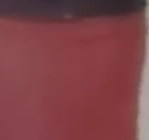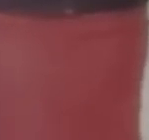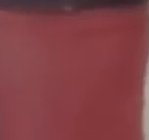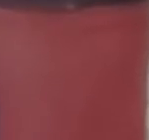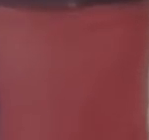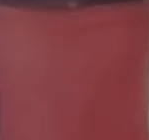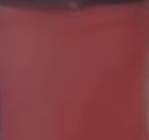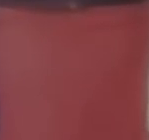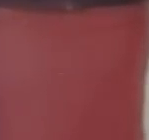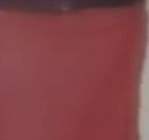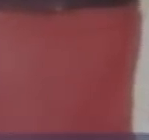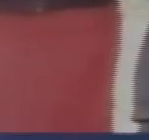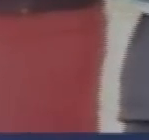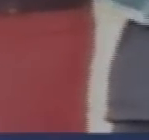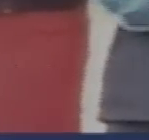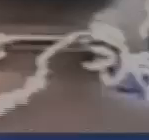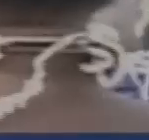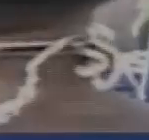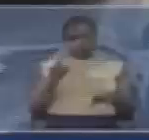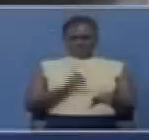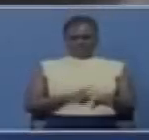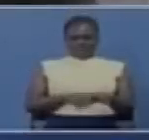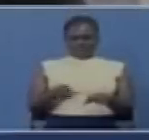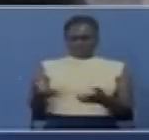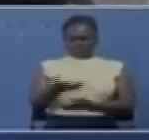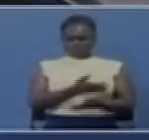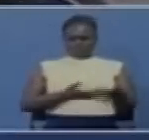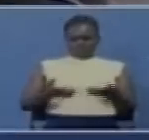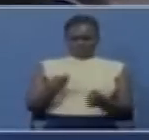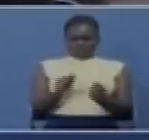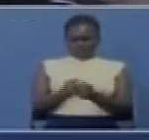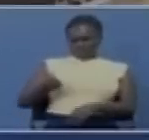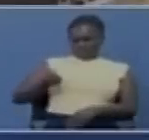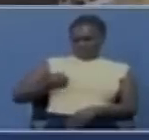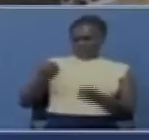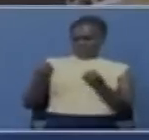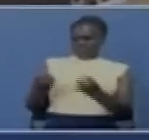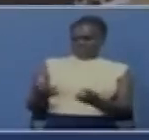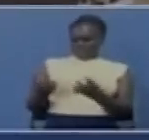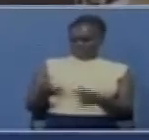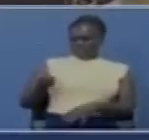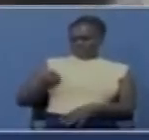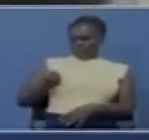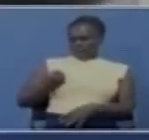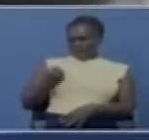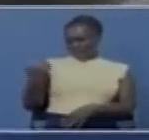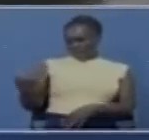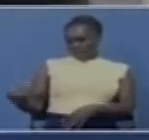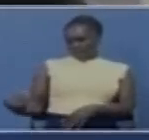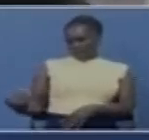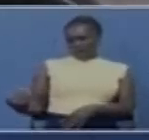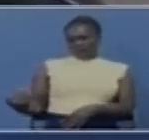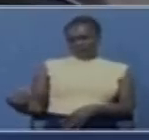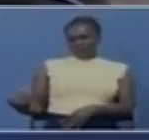Yeah. Mara kwa mara utampata kitangamana na kina dada, wengi wao wakiwa wasichana umri mdogo.